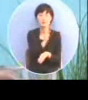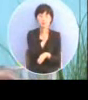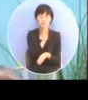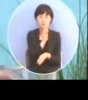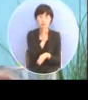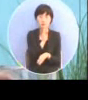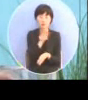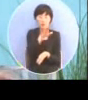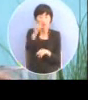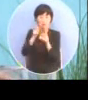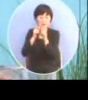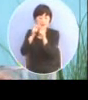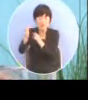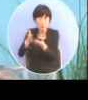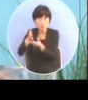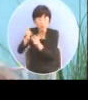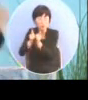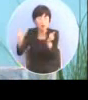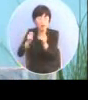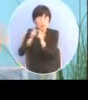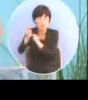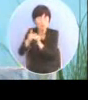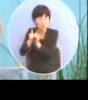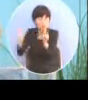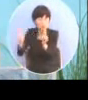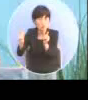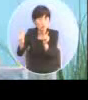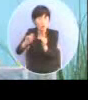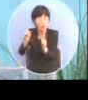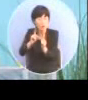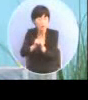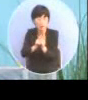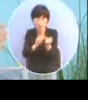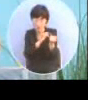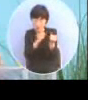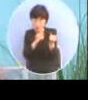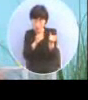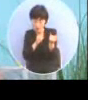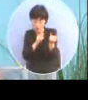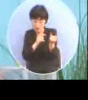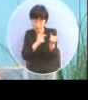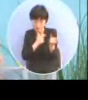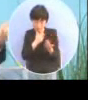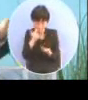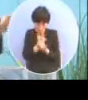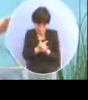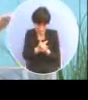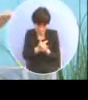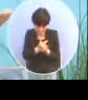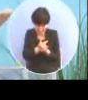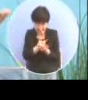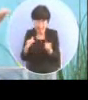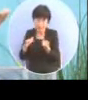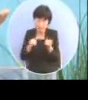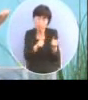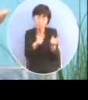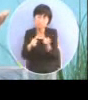Những kẻ lừa dối cũng chuyên đi tìm những kẻ nào có thể dễ lừa được. Đặc biệt những các bà các cô dễ bị kẻ lừa dối lừa.